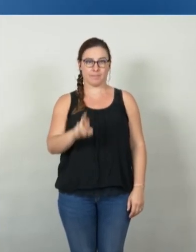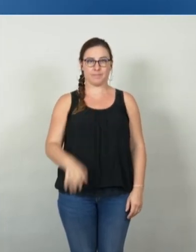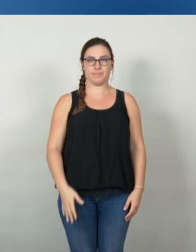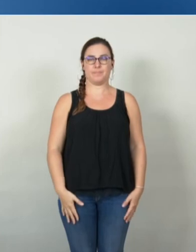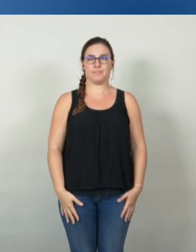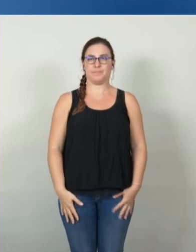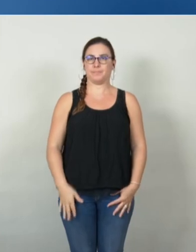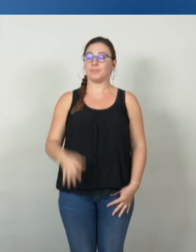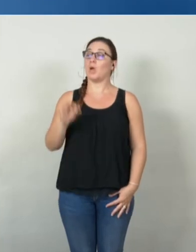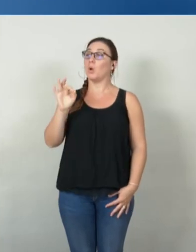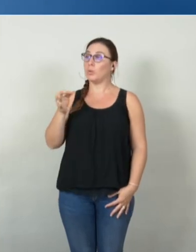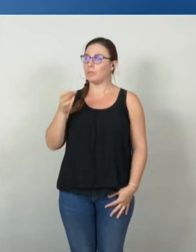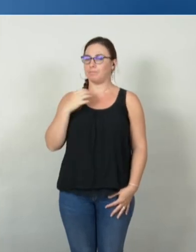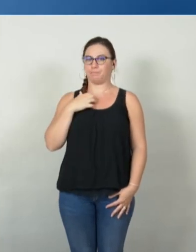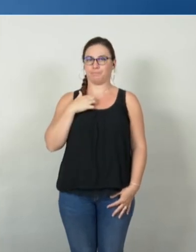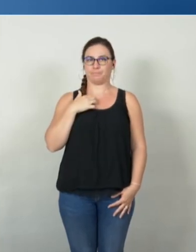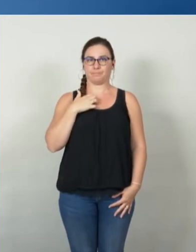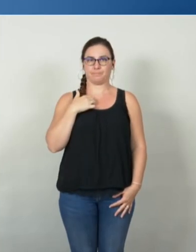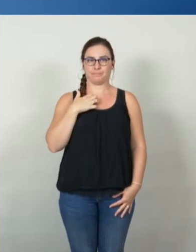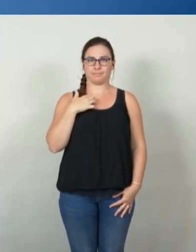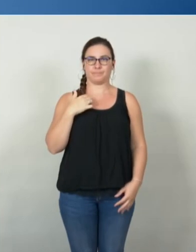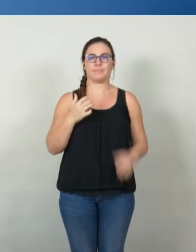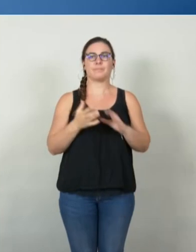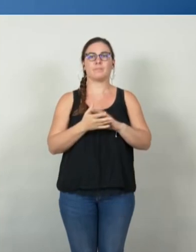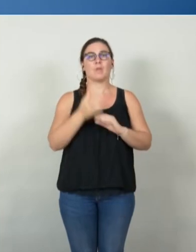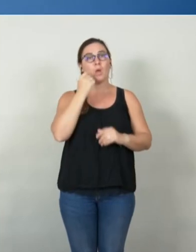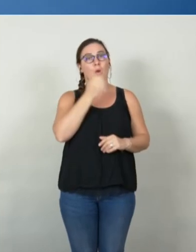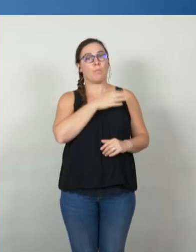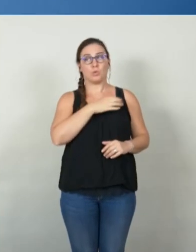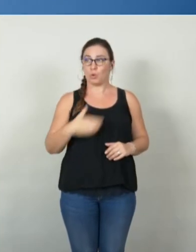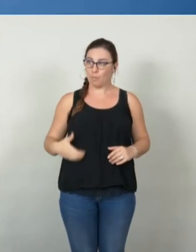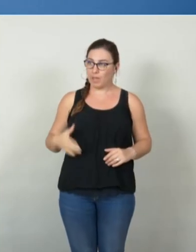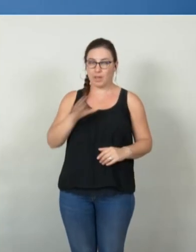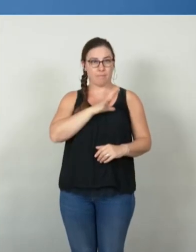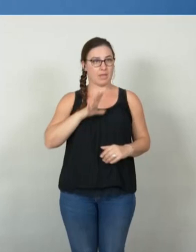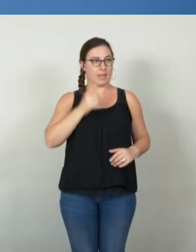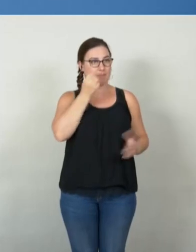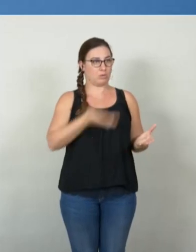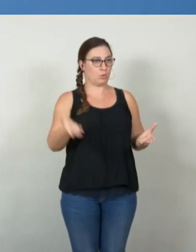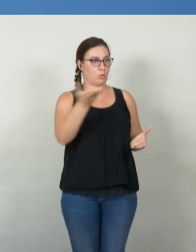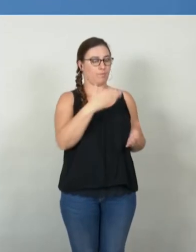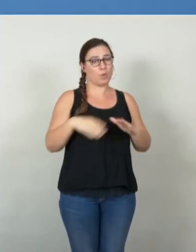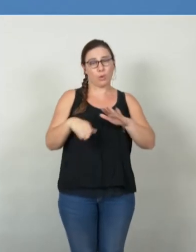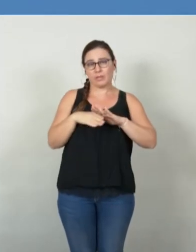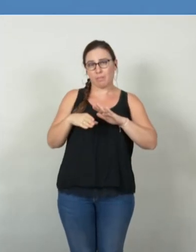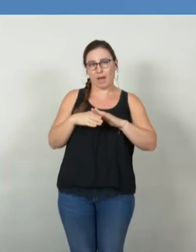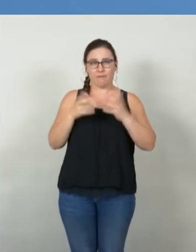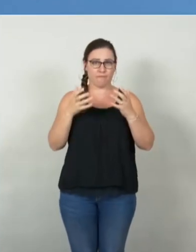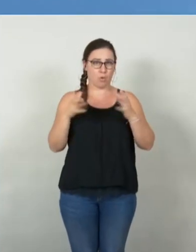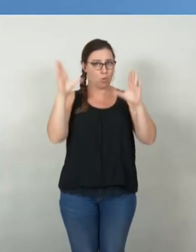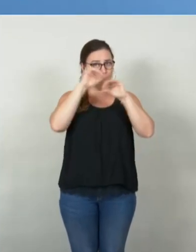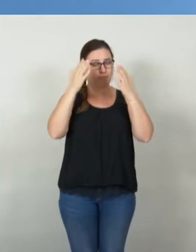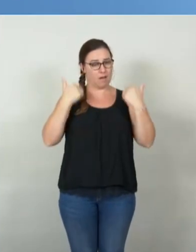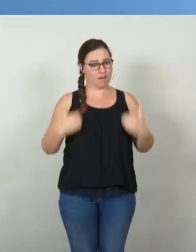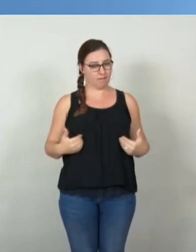oui alors Monsieur le Maire Mesdames Messieurs en préambule je tiens à rappeler que je suis membre